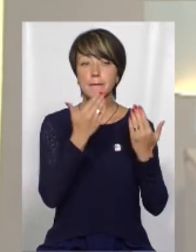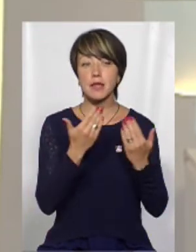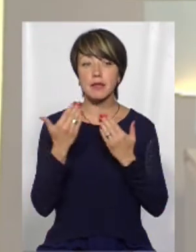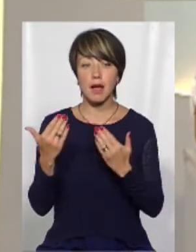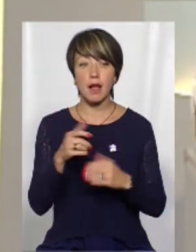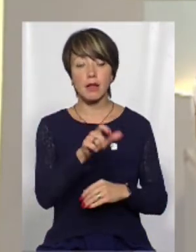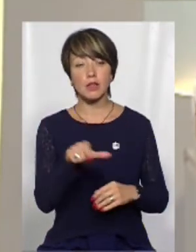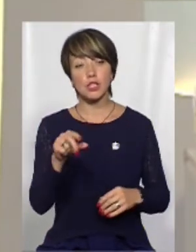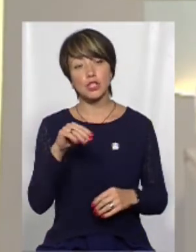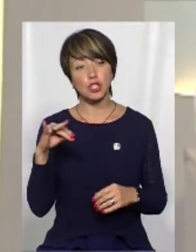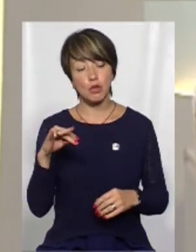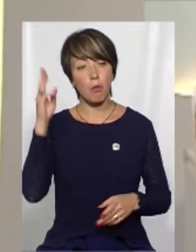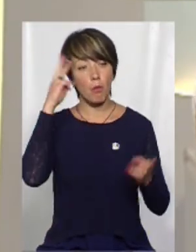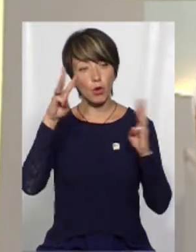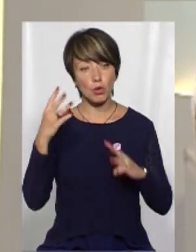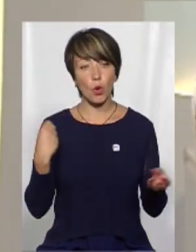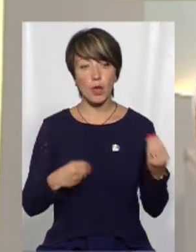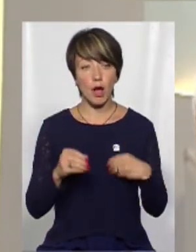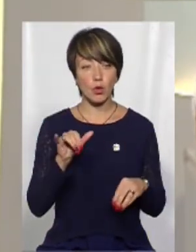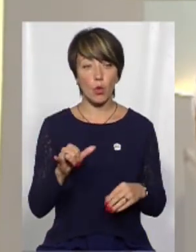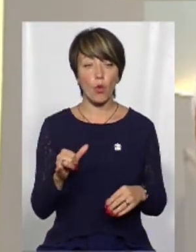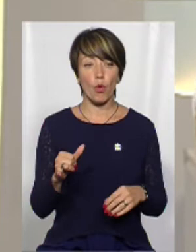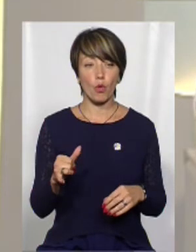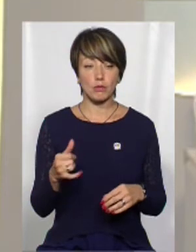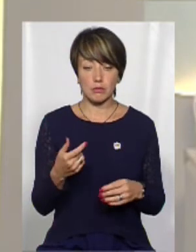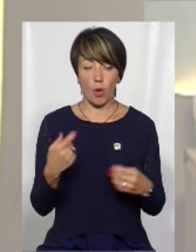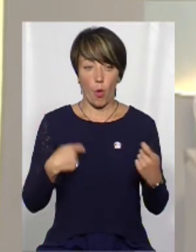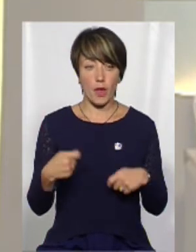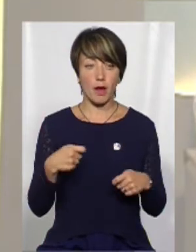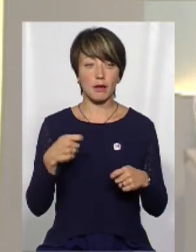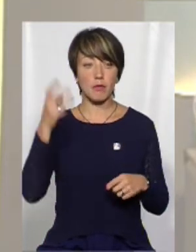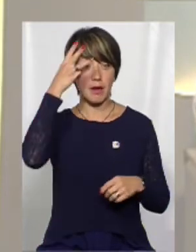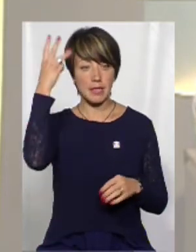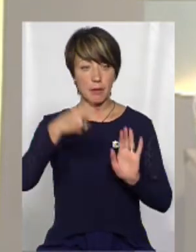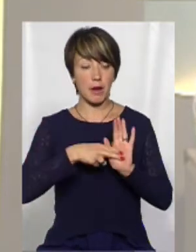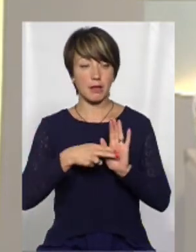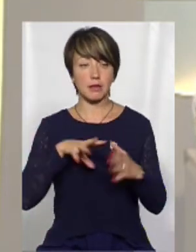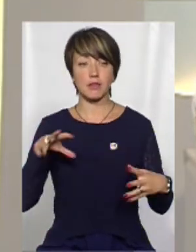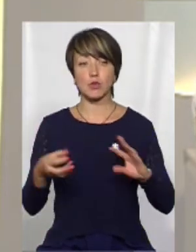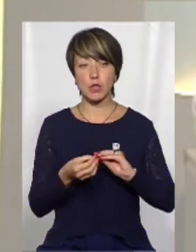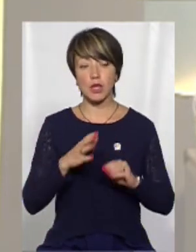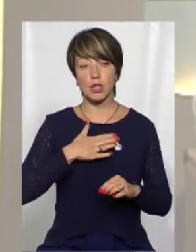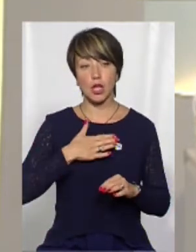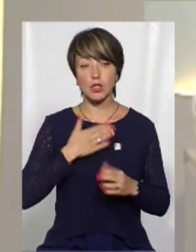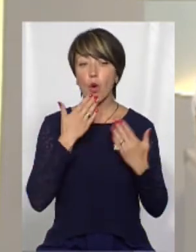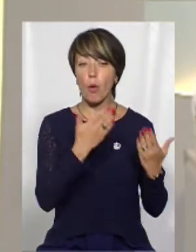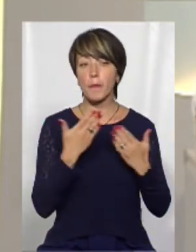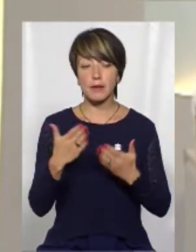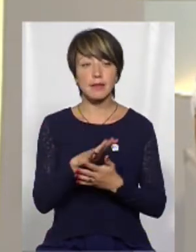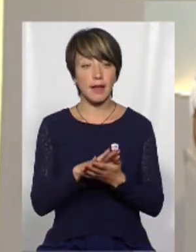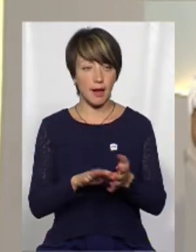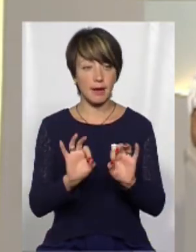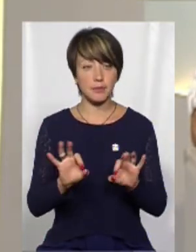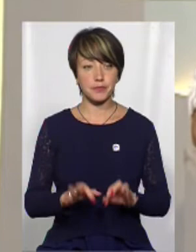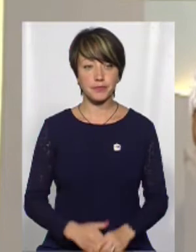питали у містян, чи модно одягатися у одяг від хмельницьких брендів. Результати нашого бісопитування далі